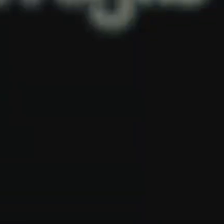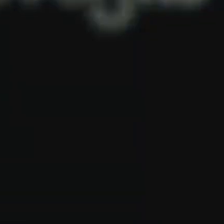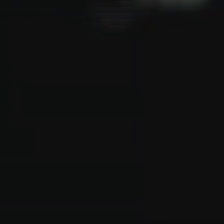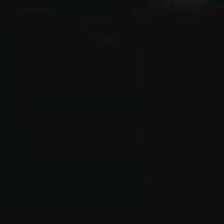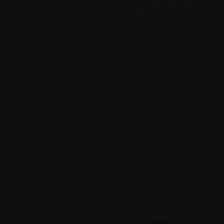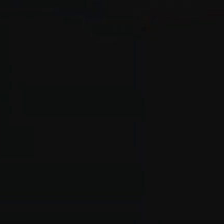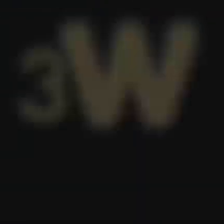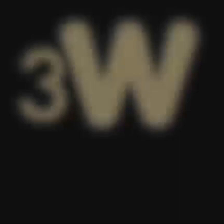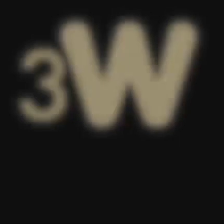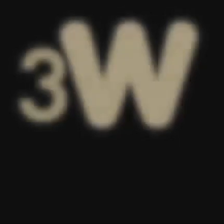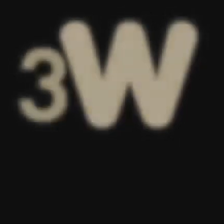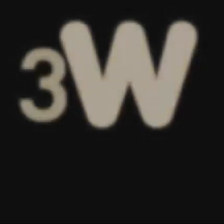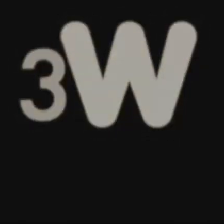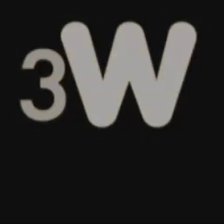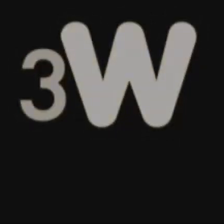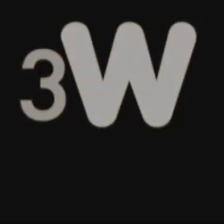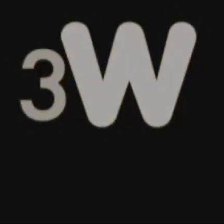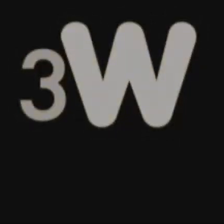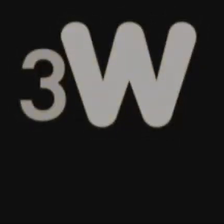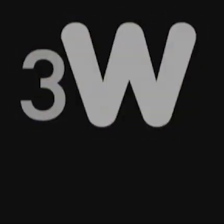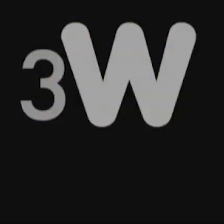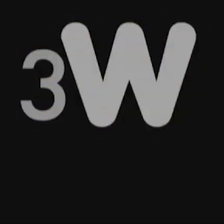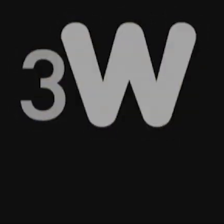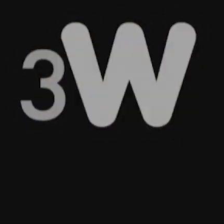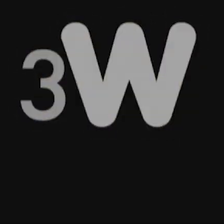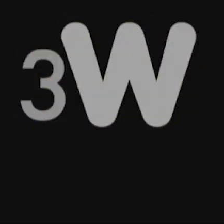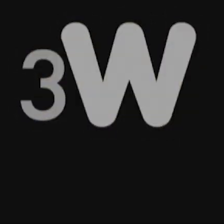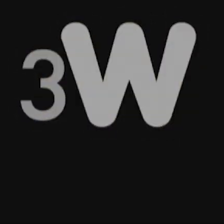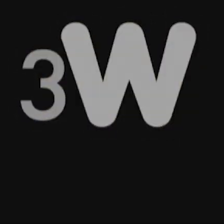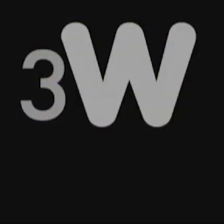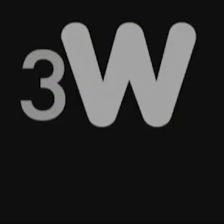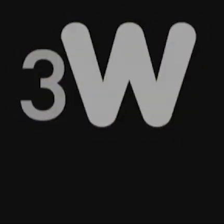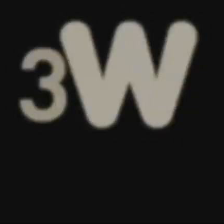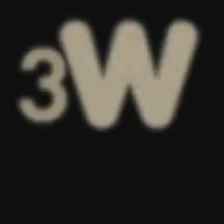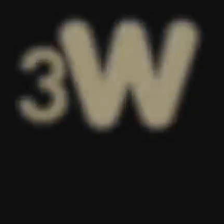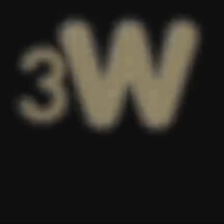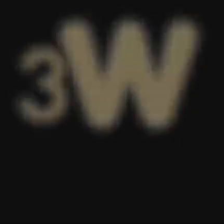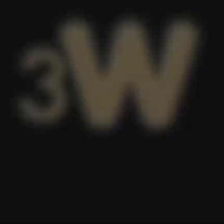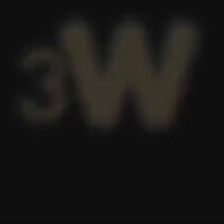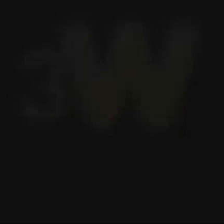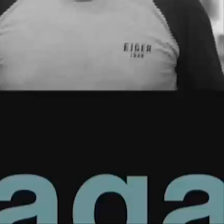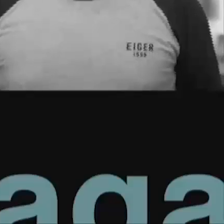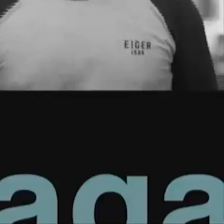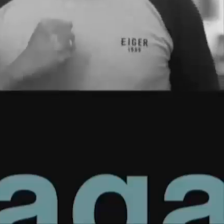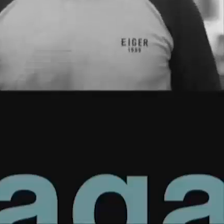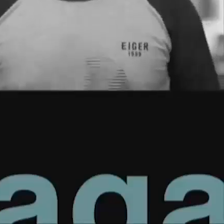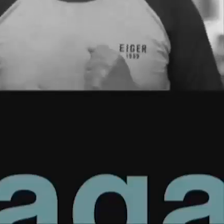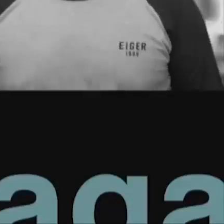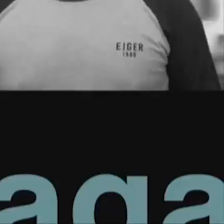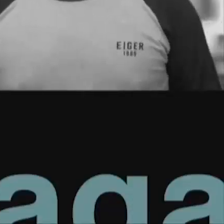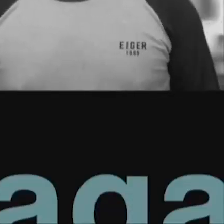sehari-hari dengan tiga wajib wajib wajib wajib imut